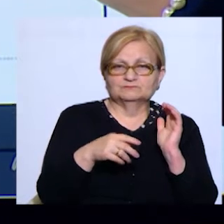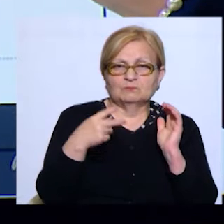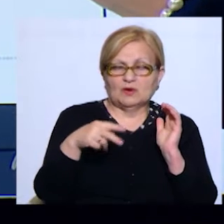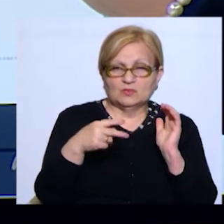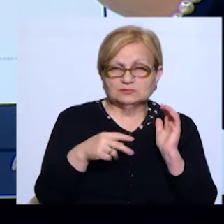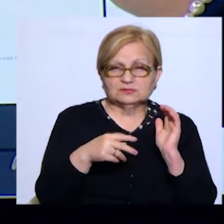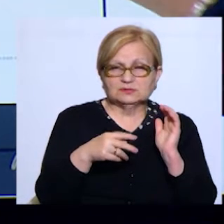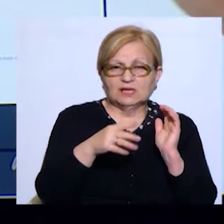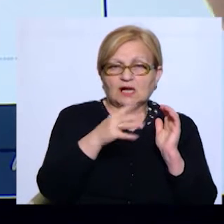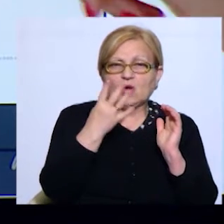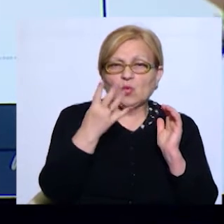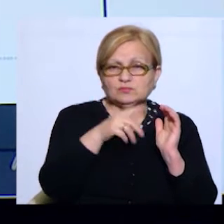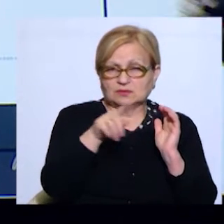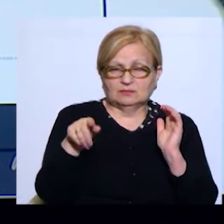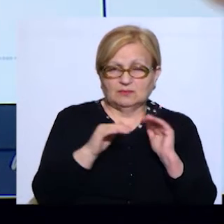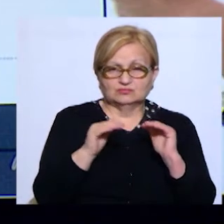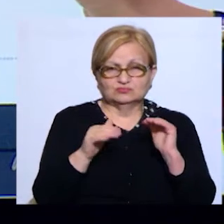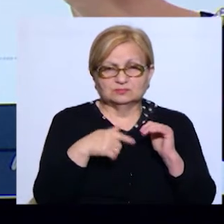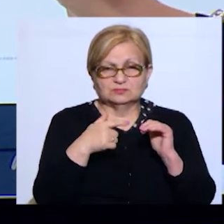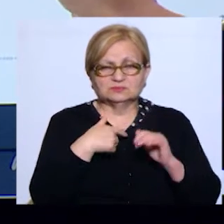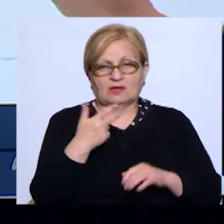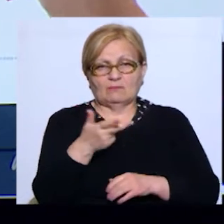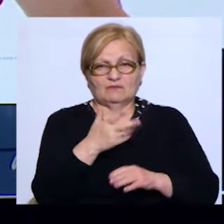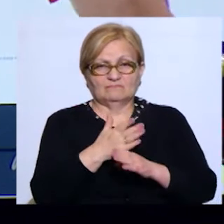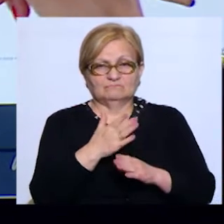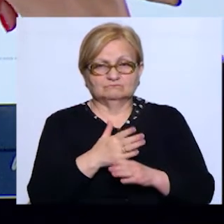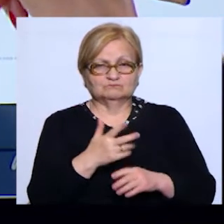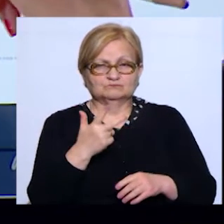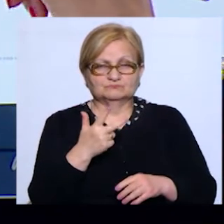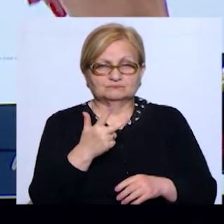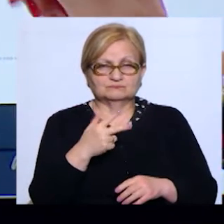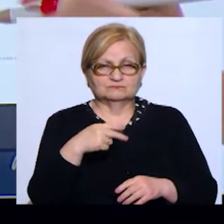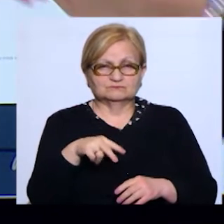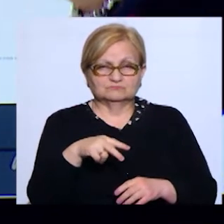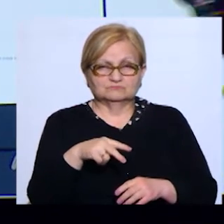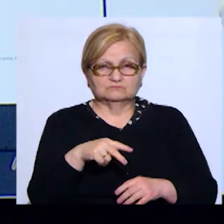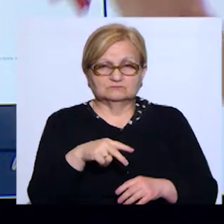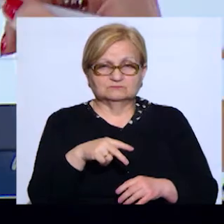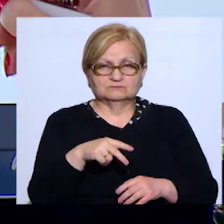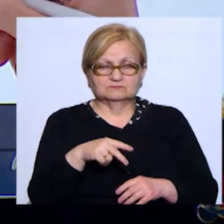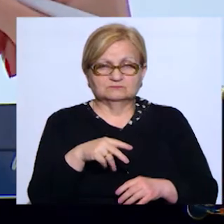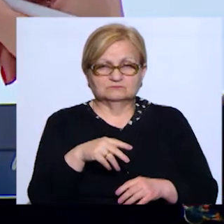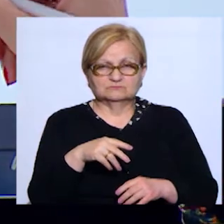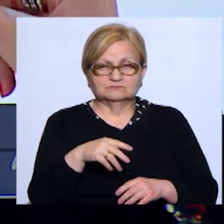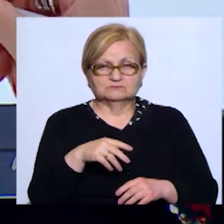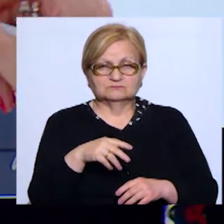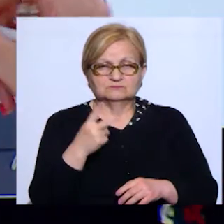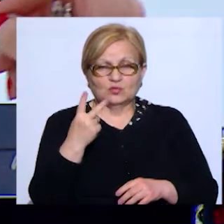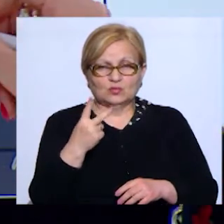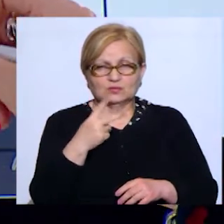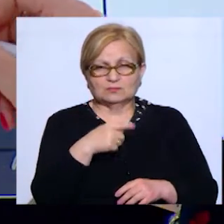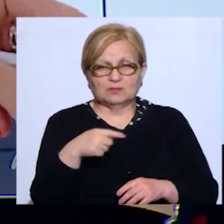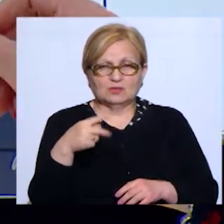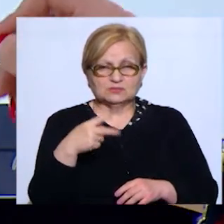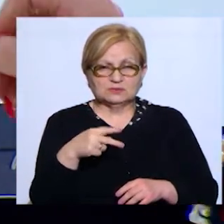მეოცედმა კლასის 4-მა მეოცედმა 3-ნი ვართ, 3-მა მეოცედმა რომ 4-ნი ვართ და 2